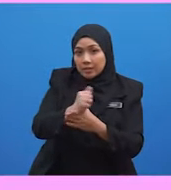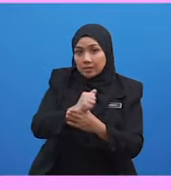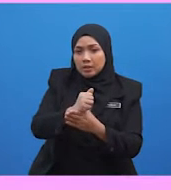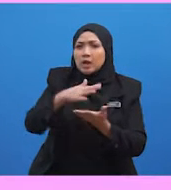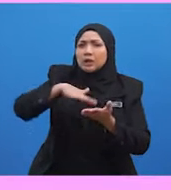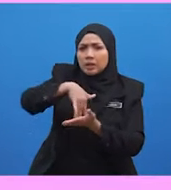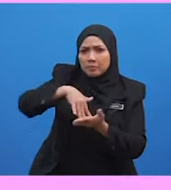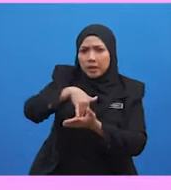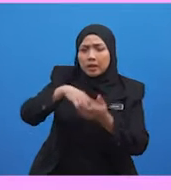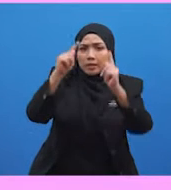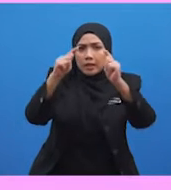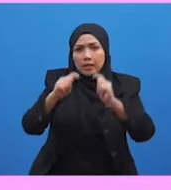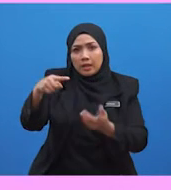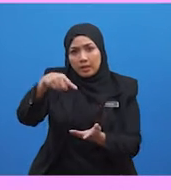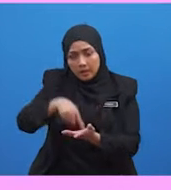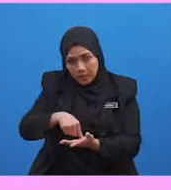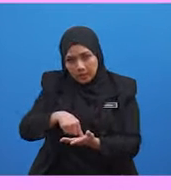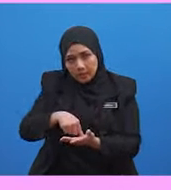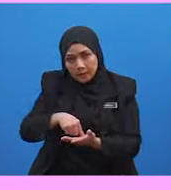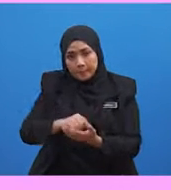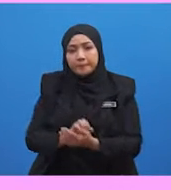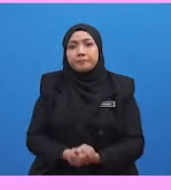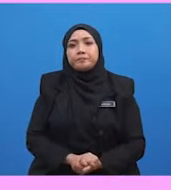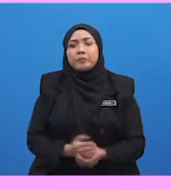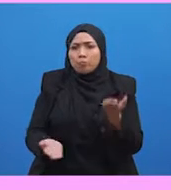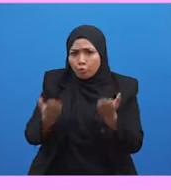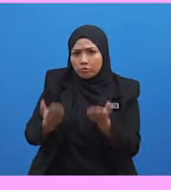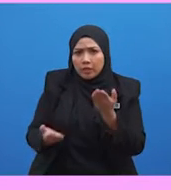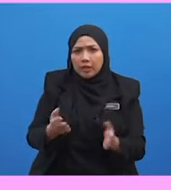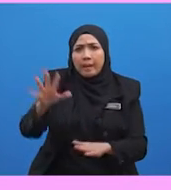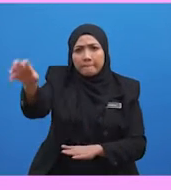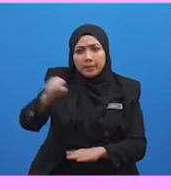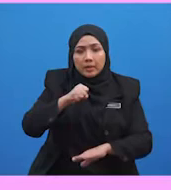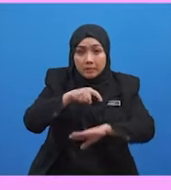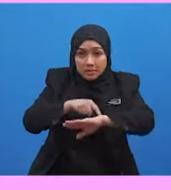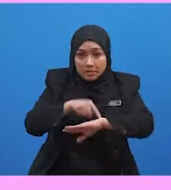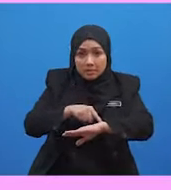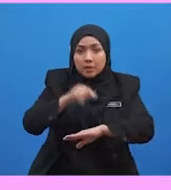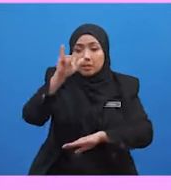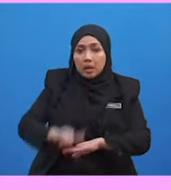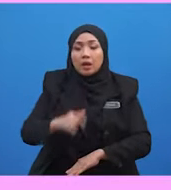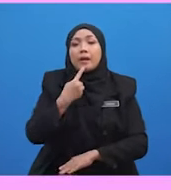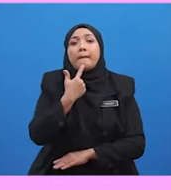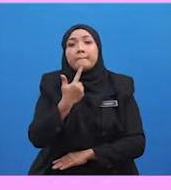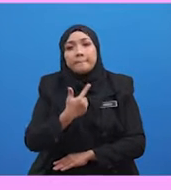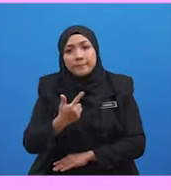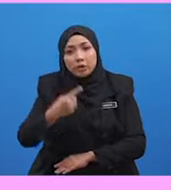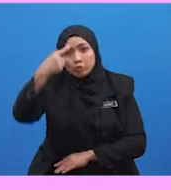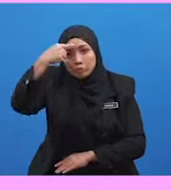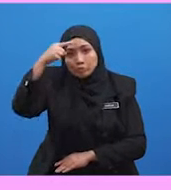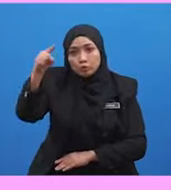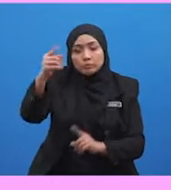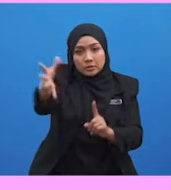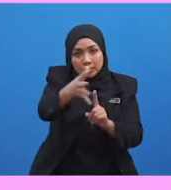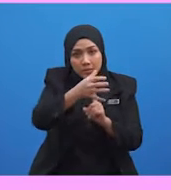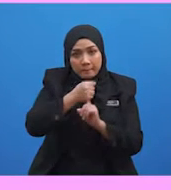Antara kelemahan teknik ini pula ialah kemungkinan mengambil masa yang lama